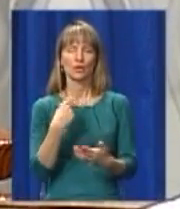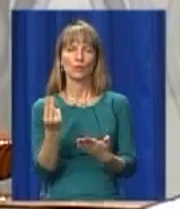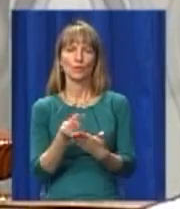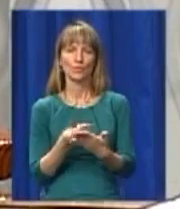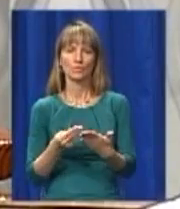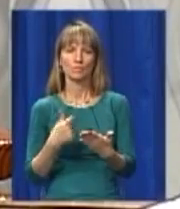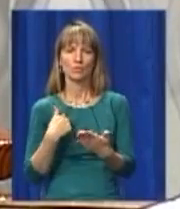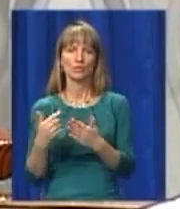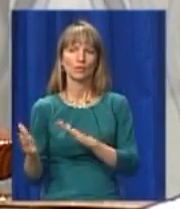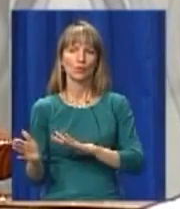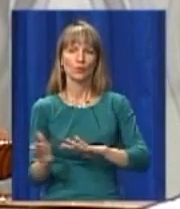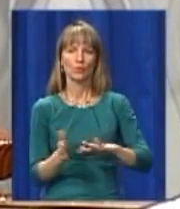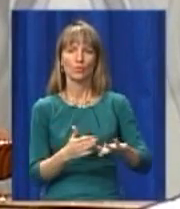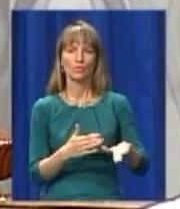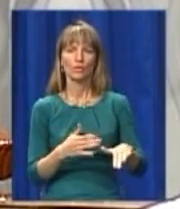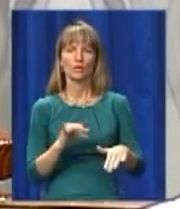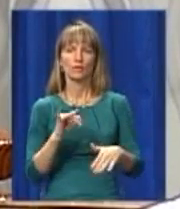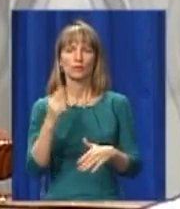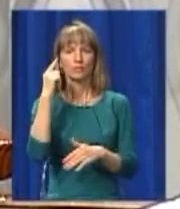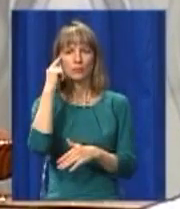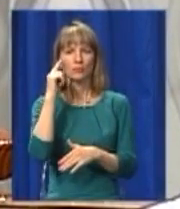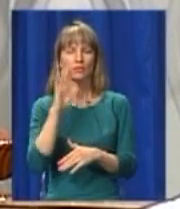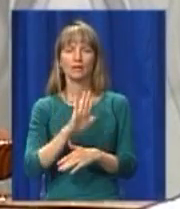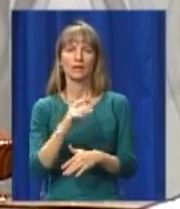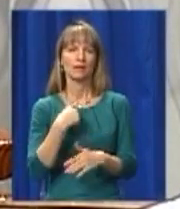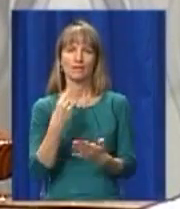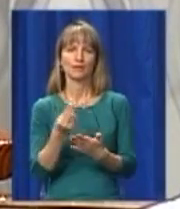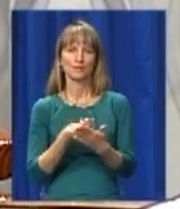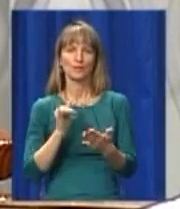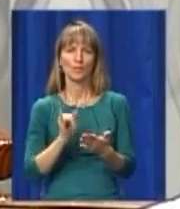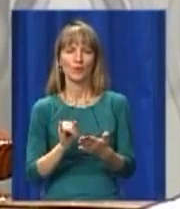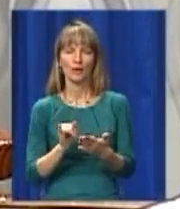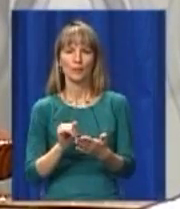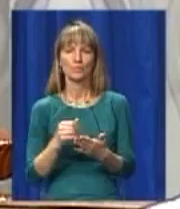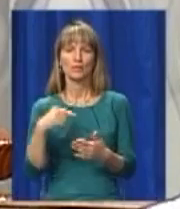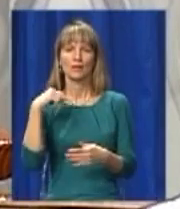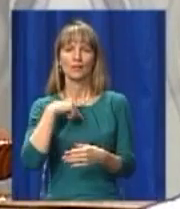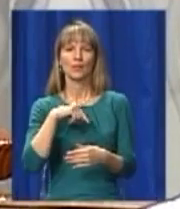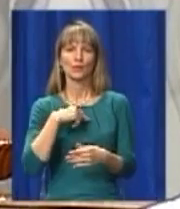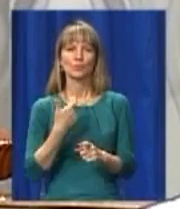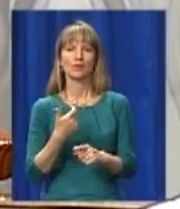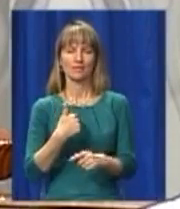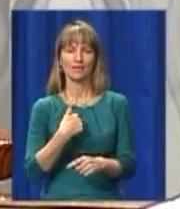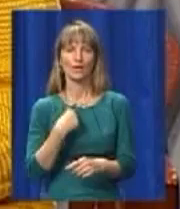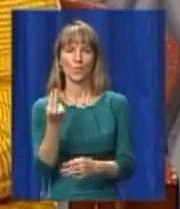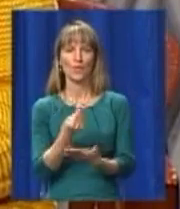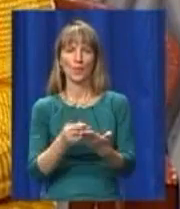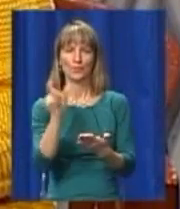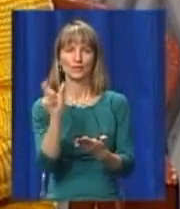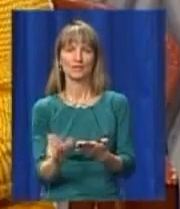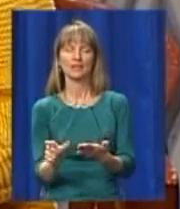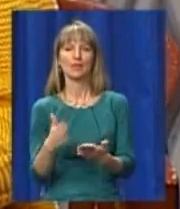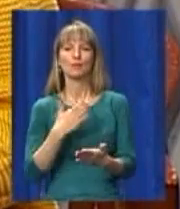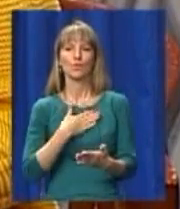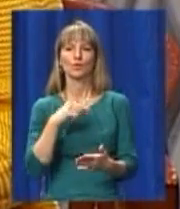Потом убираю картину, пытаюсь что-нибудь рисовать сама. И понимаю, нет, я не художник. Хотя в душе я настоящий художник. Ну, мы